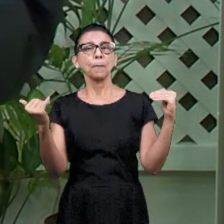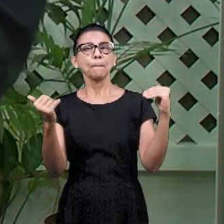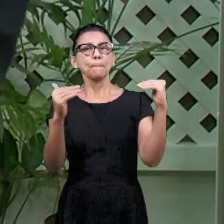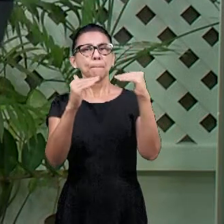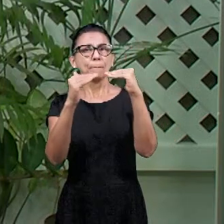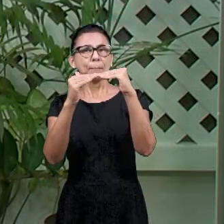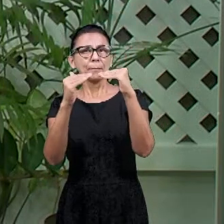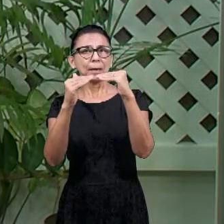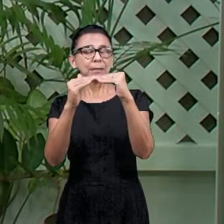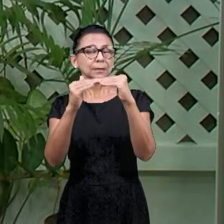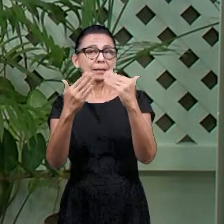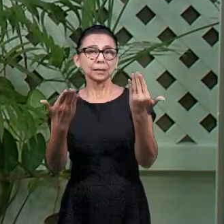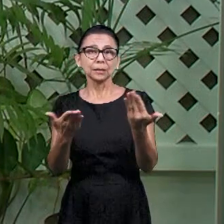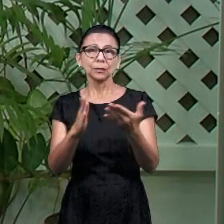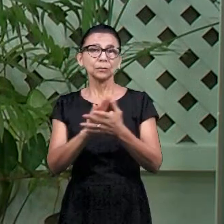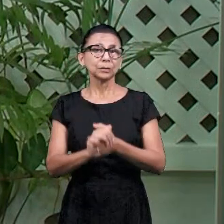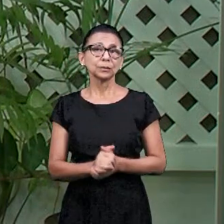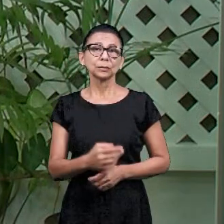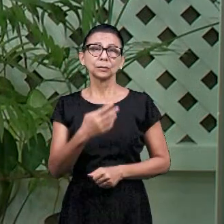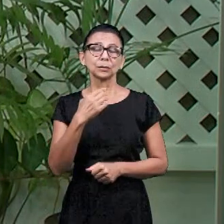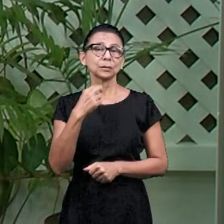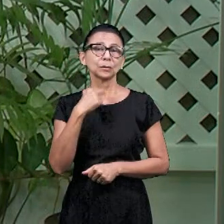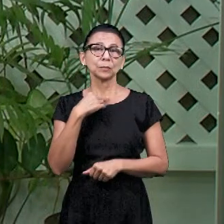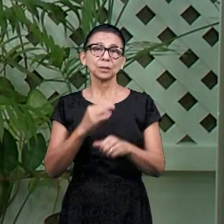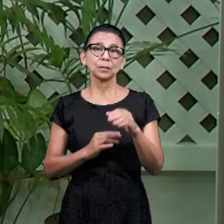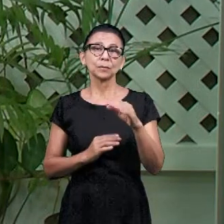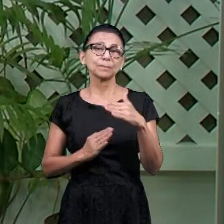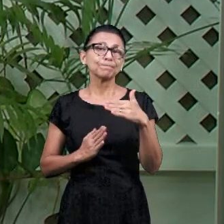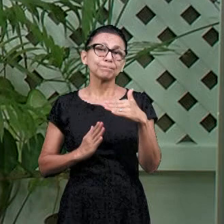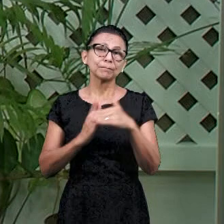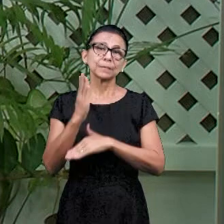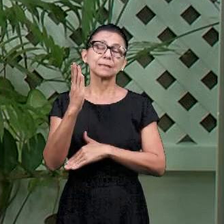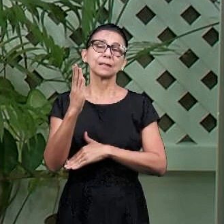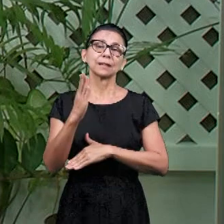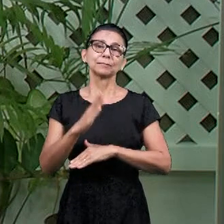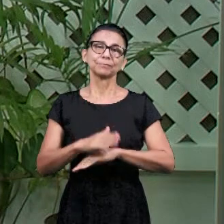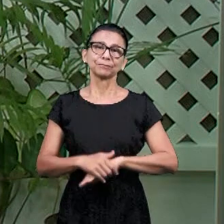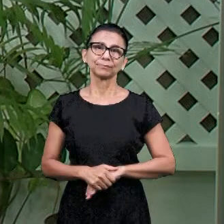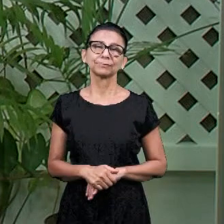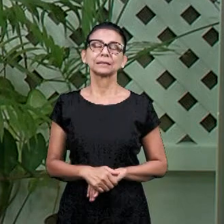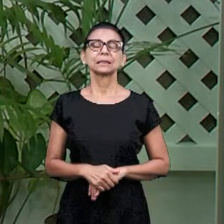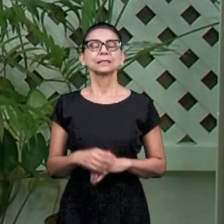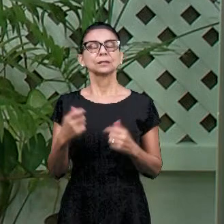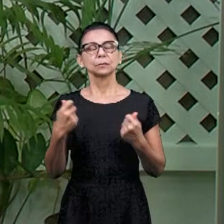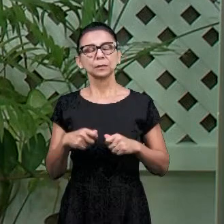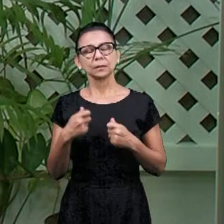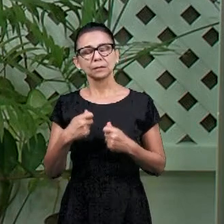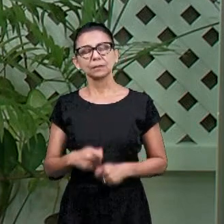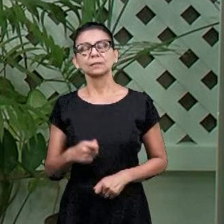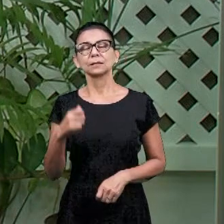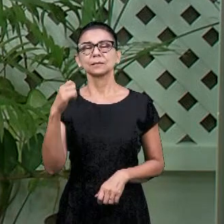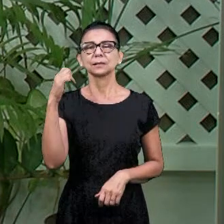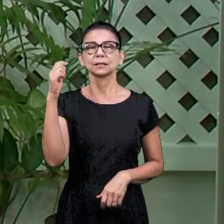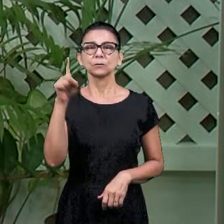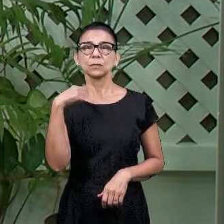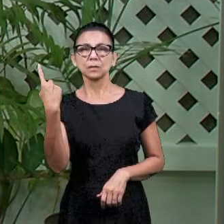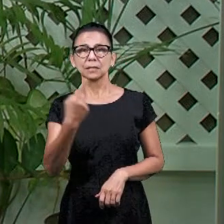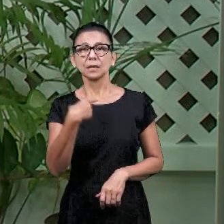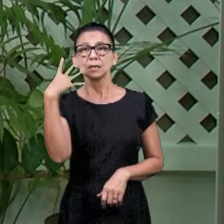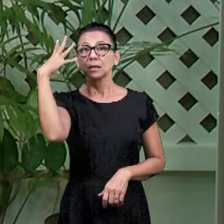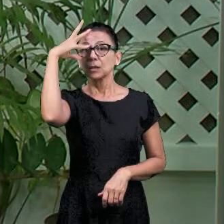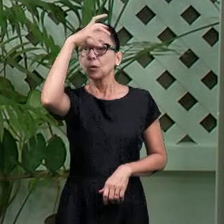nous sommes à l'intérieur d'un standard technique de transmission que nous ne pouvons pas dépasser certaines